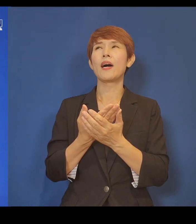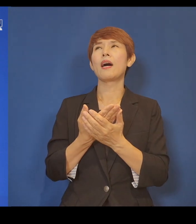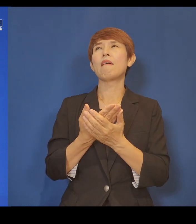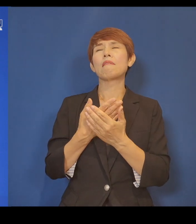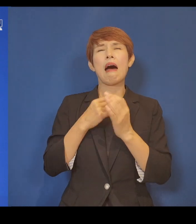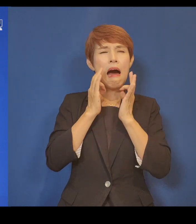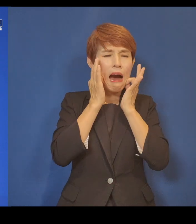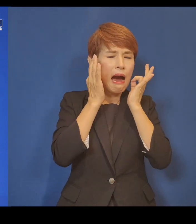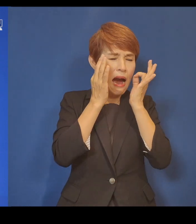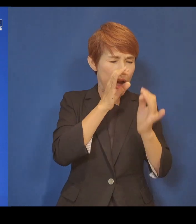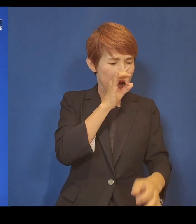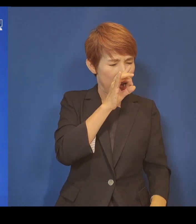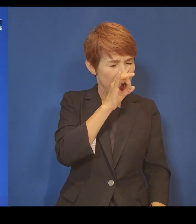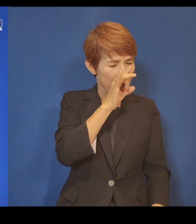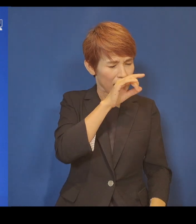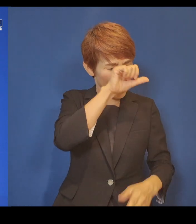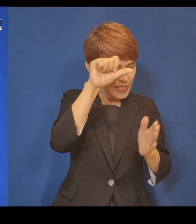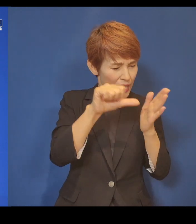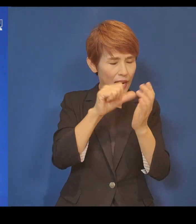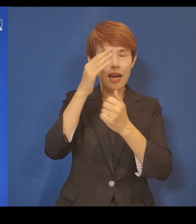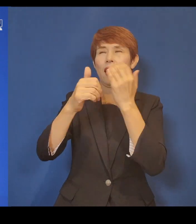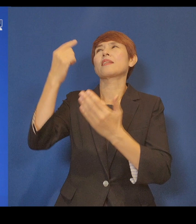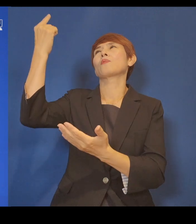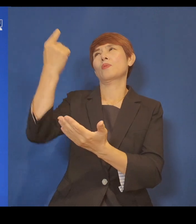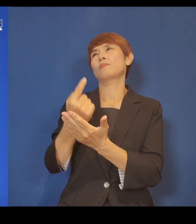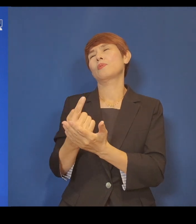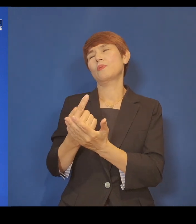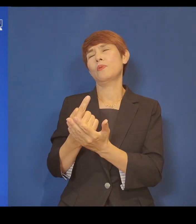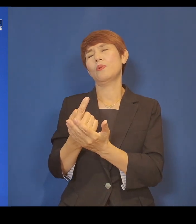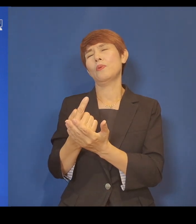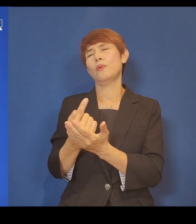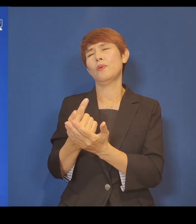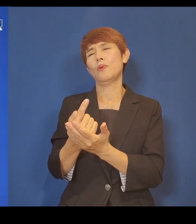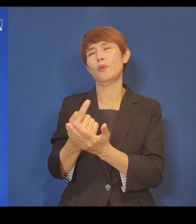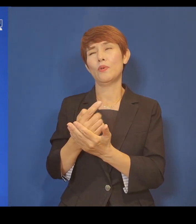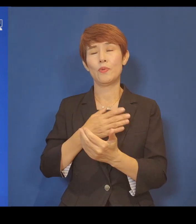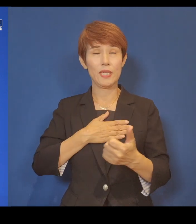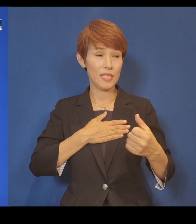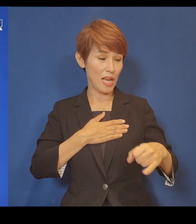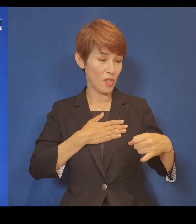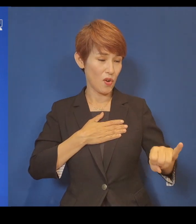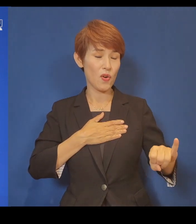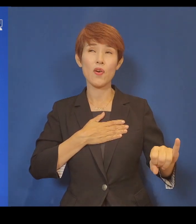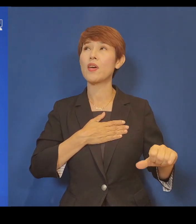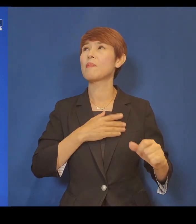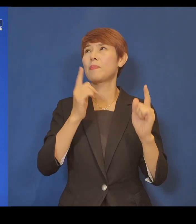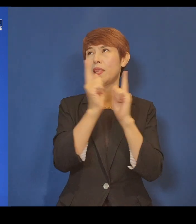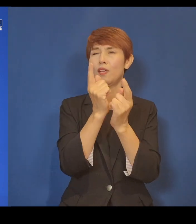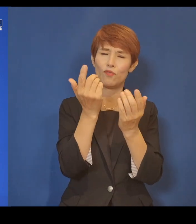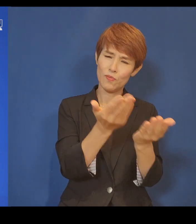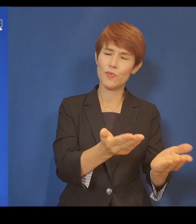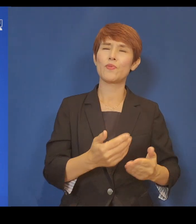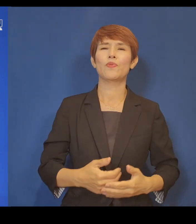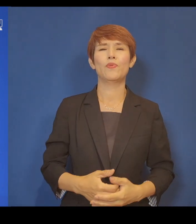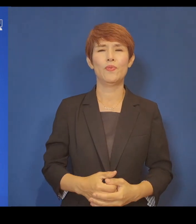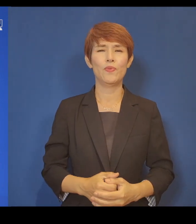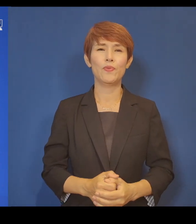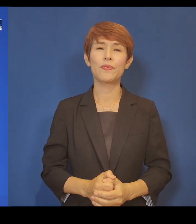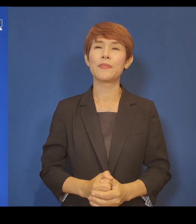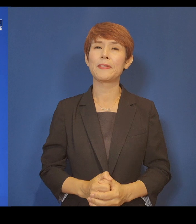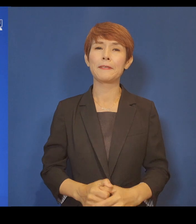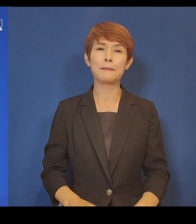아무리 해도 잘 안 되는 내 인생에 오셔서, 우리 자녀들의 인생에 오셔서